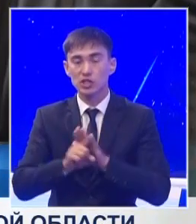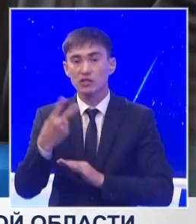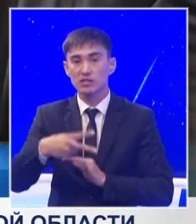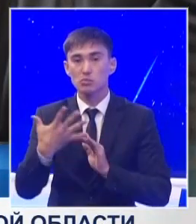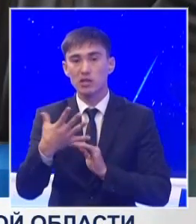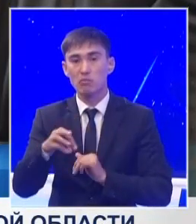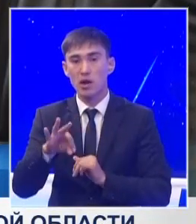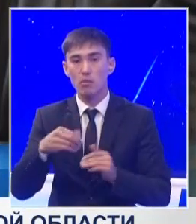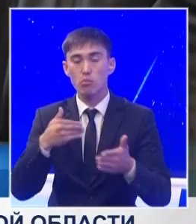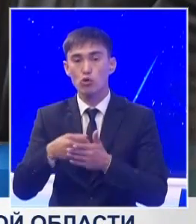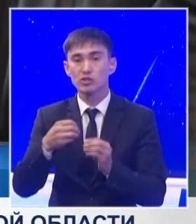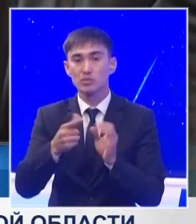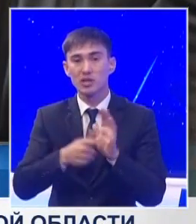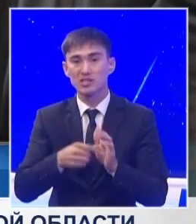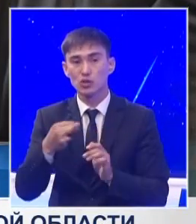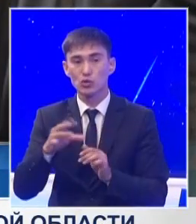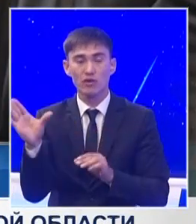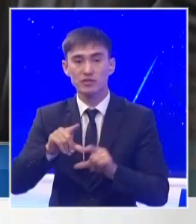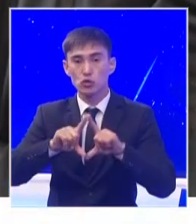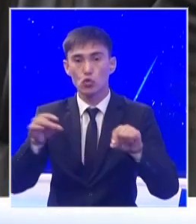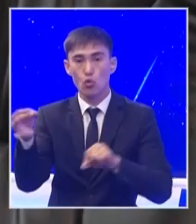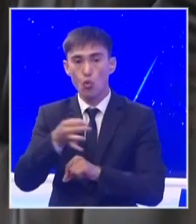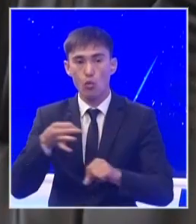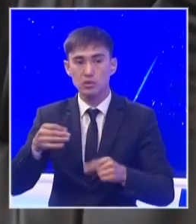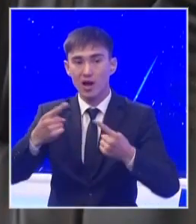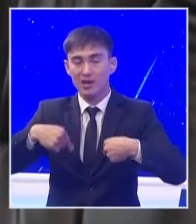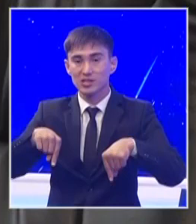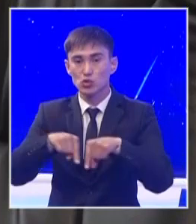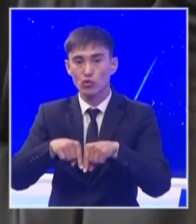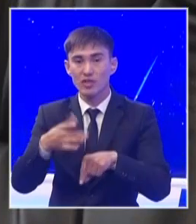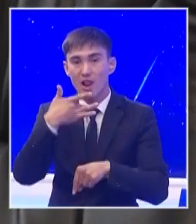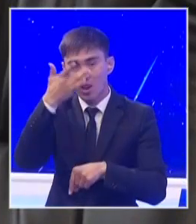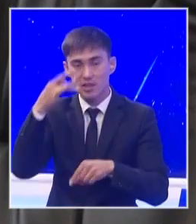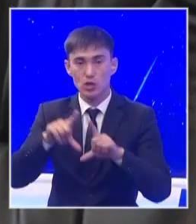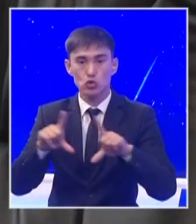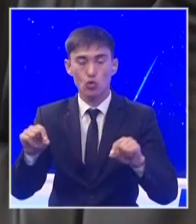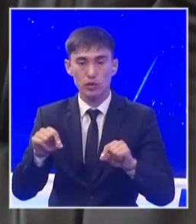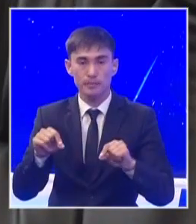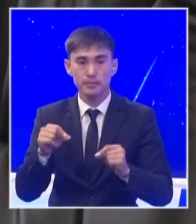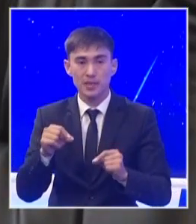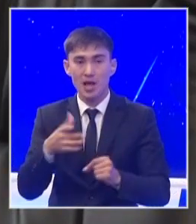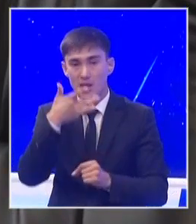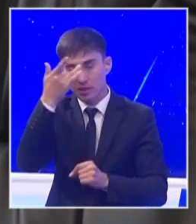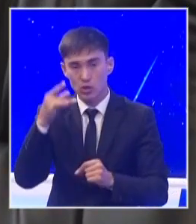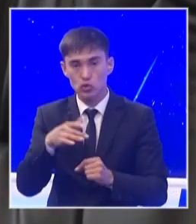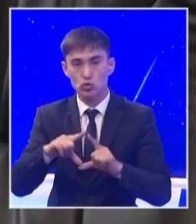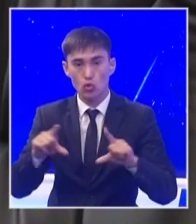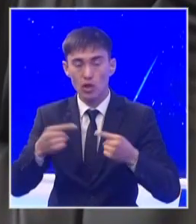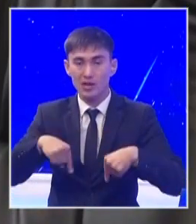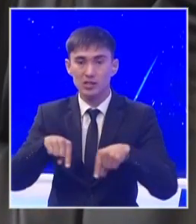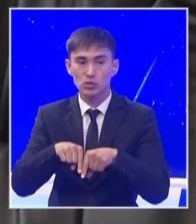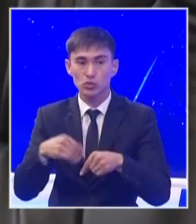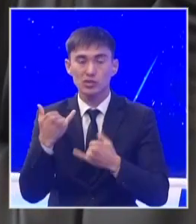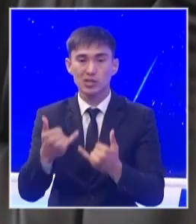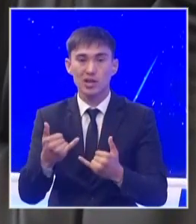по 17 июня во всех школах области организованы летние школы. Летние школы организуются